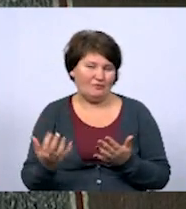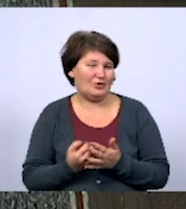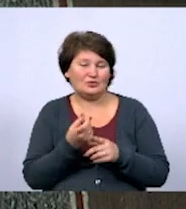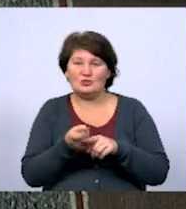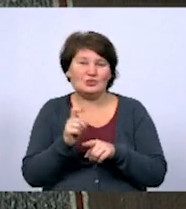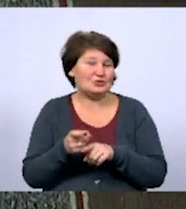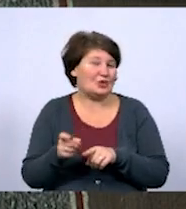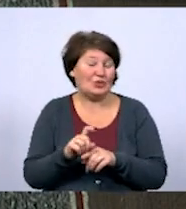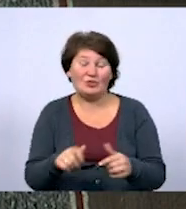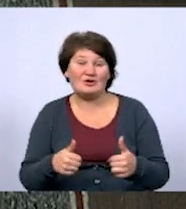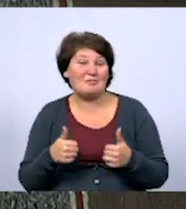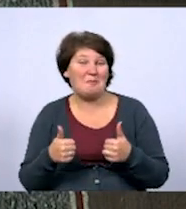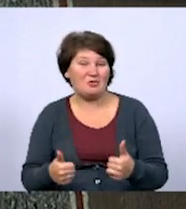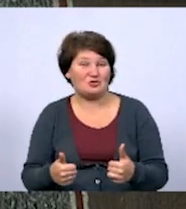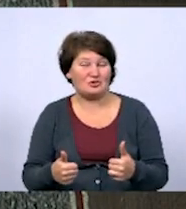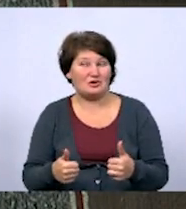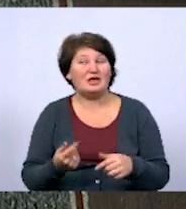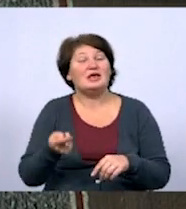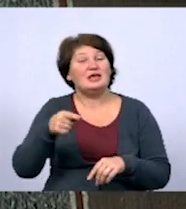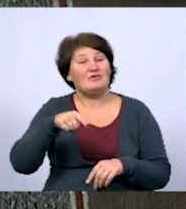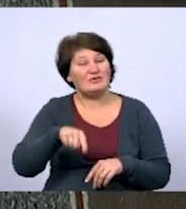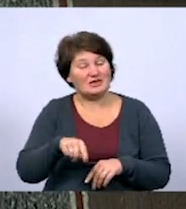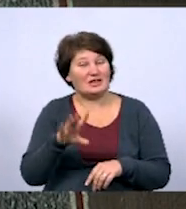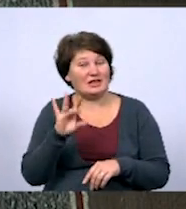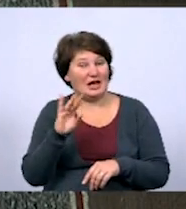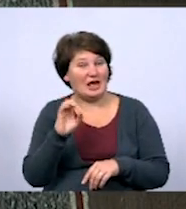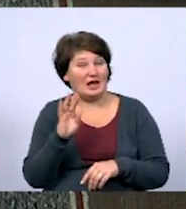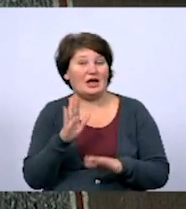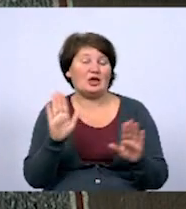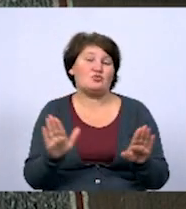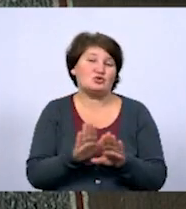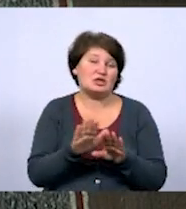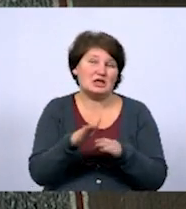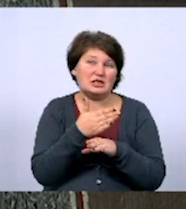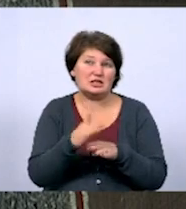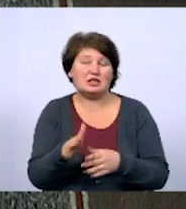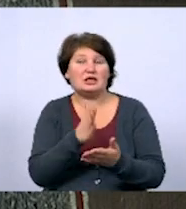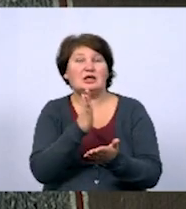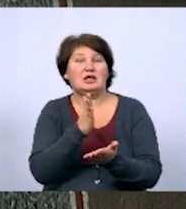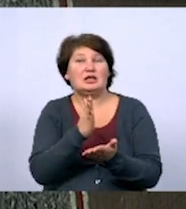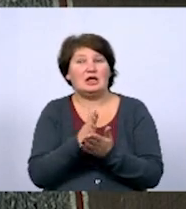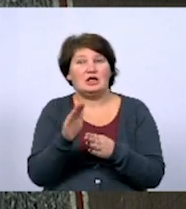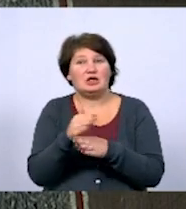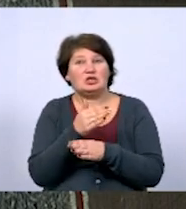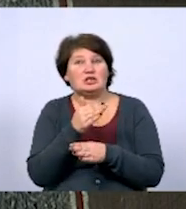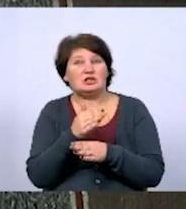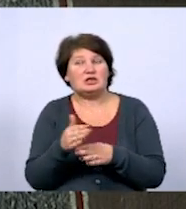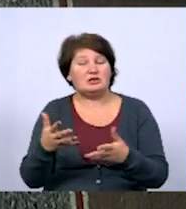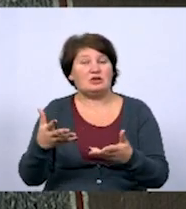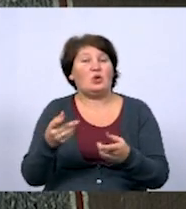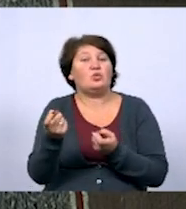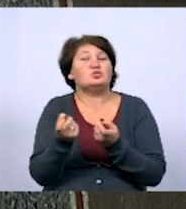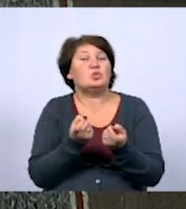дуже-дуже смачно. Ось, і, власне, в цих треках на диску є і музична частина, є і частина атмосфери